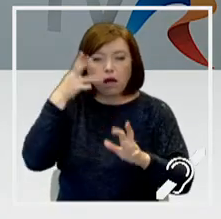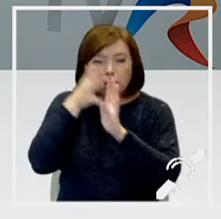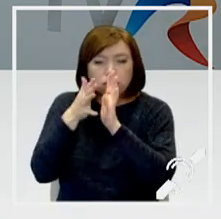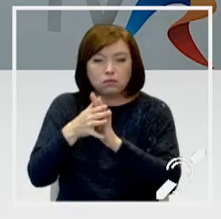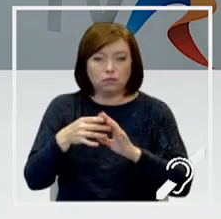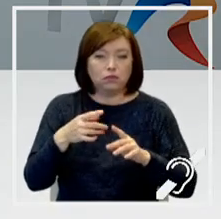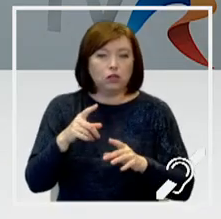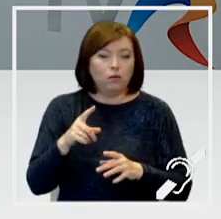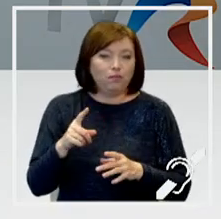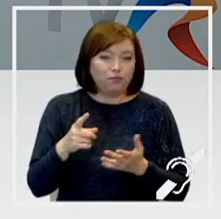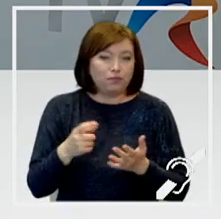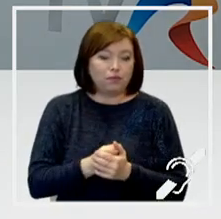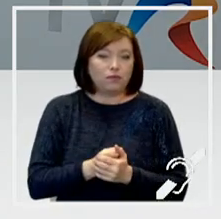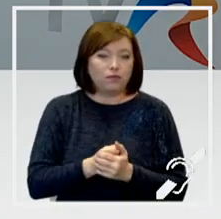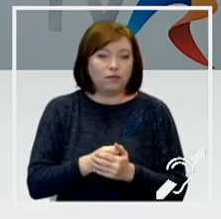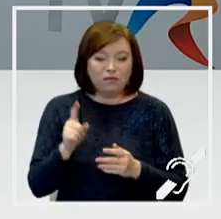necesare de